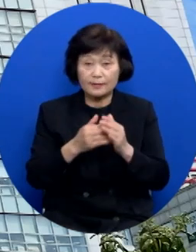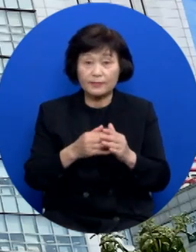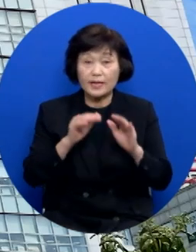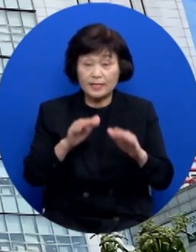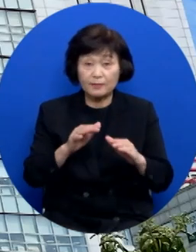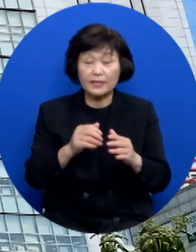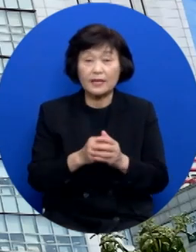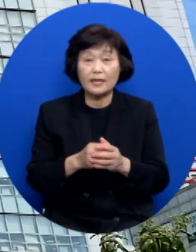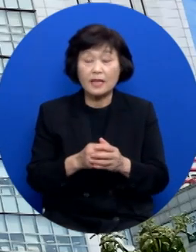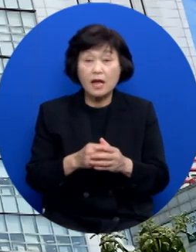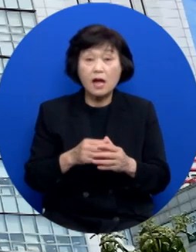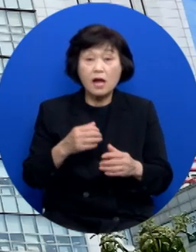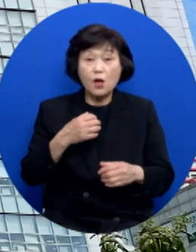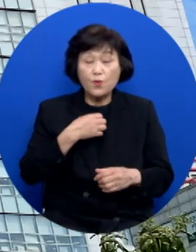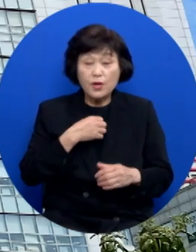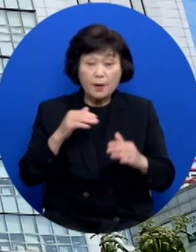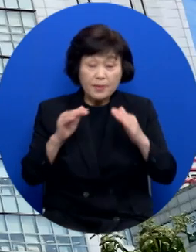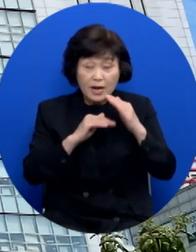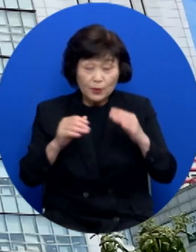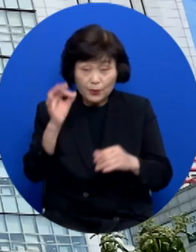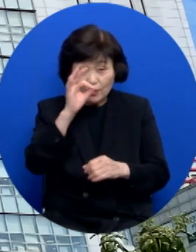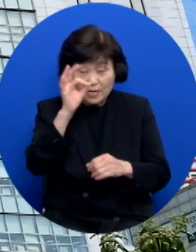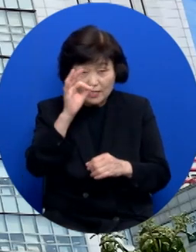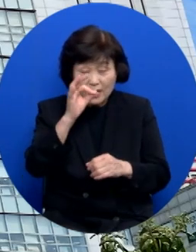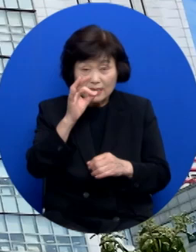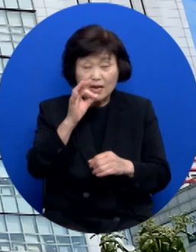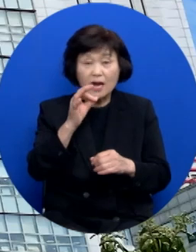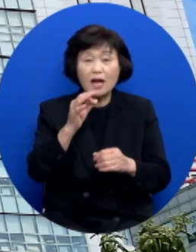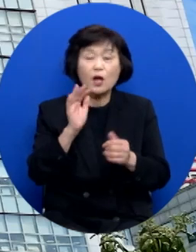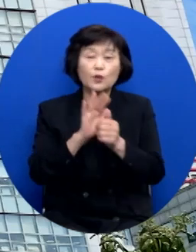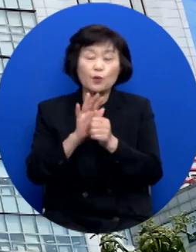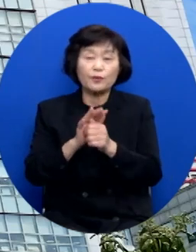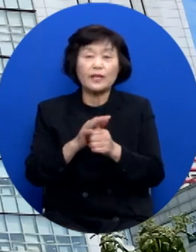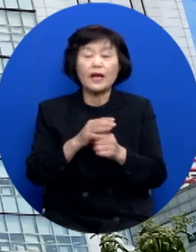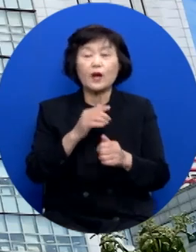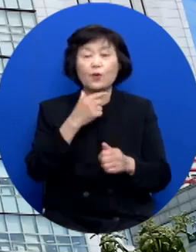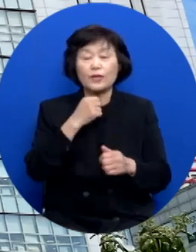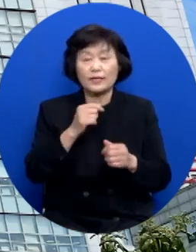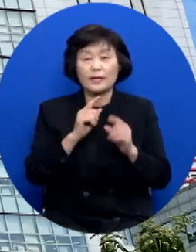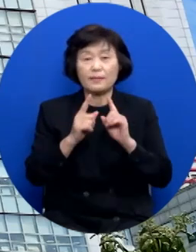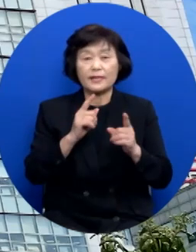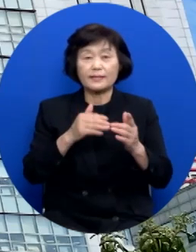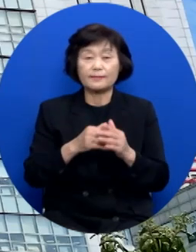통해 많은 위기가구가 삶의 희망을 갖길 바란다고 전했습니다.